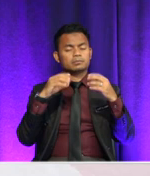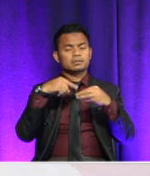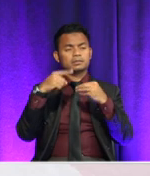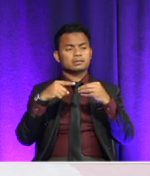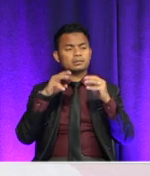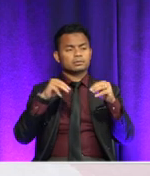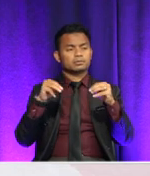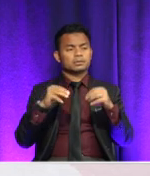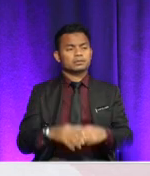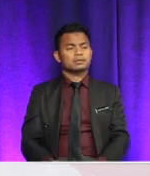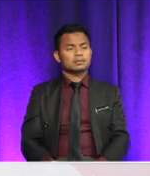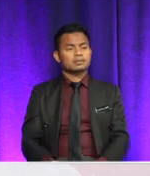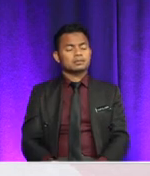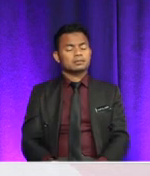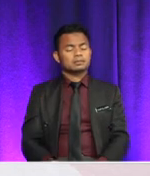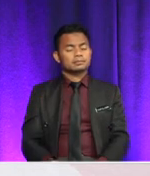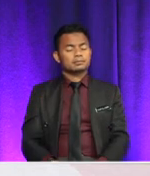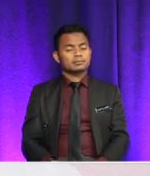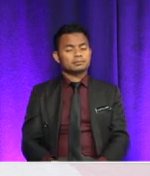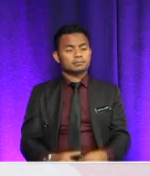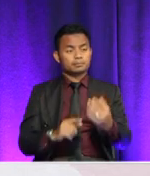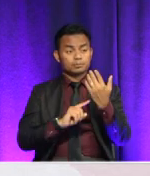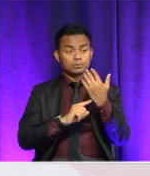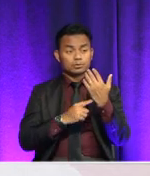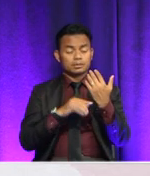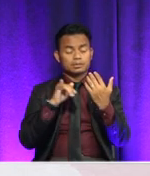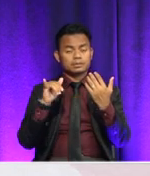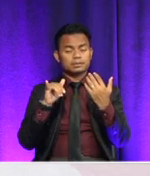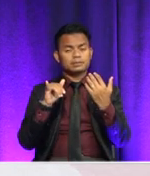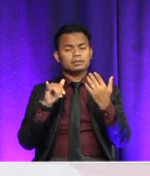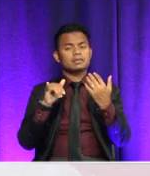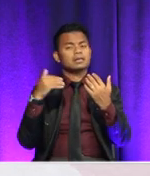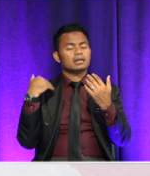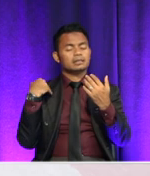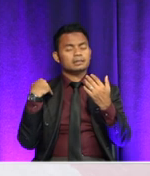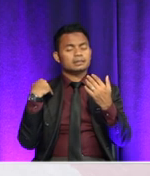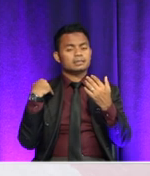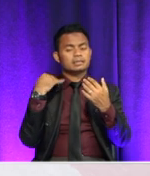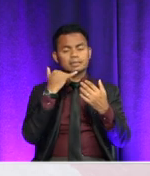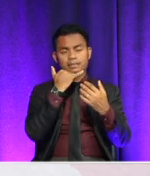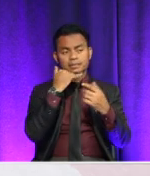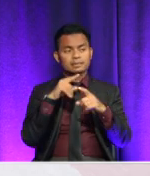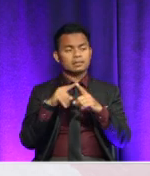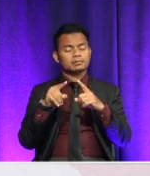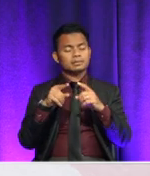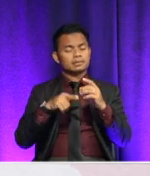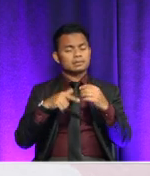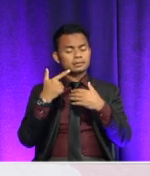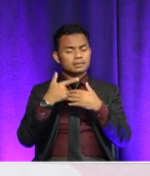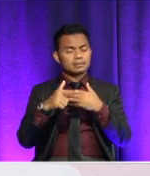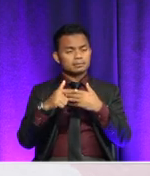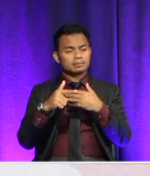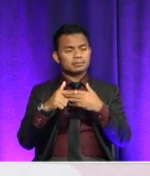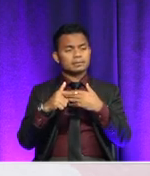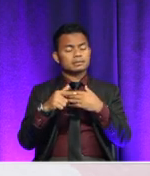mulanya Memang mereka ada melakukan beberapa kesilapan tetapi apabila saya menegurnya memberi kata-kata semangat memberi